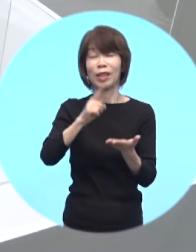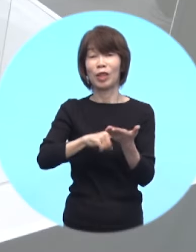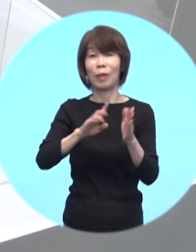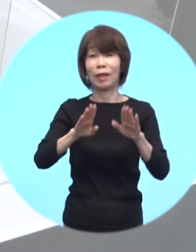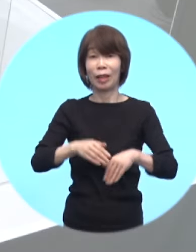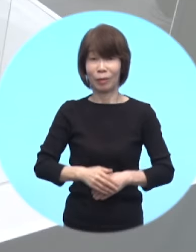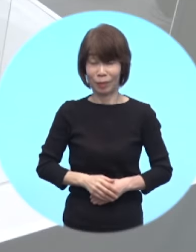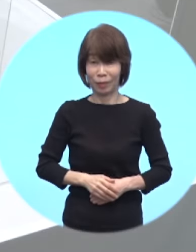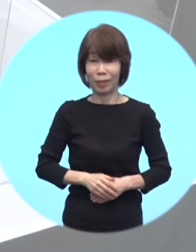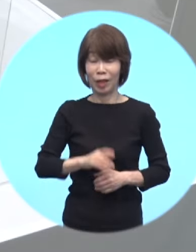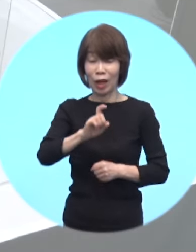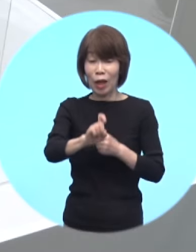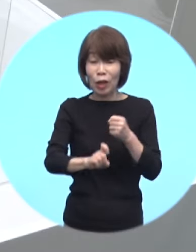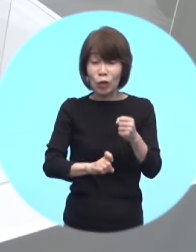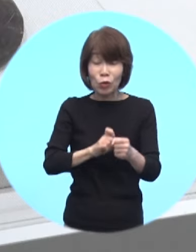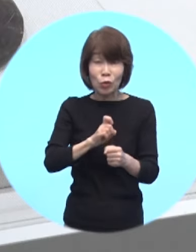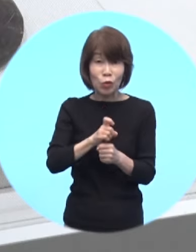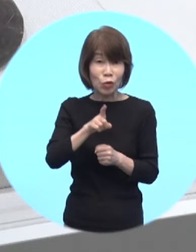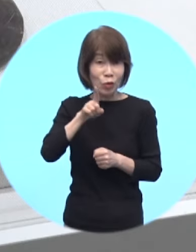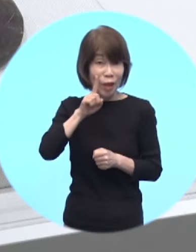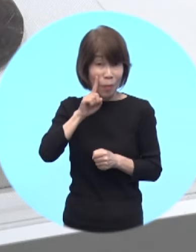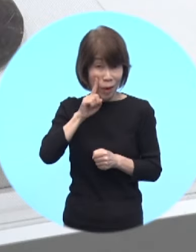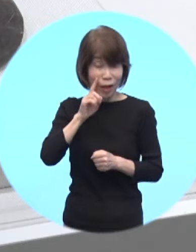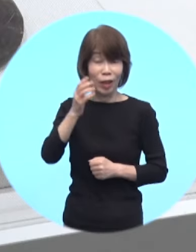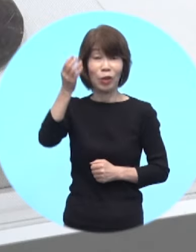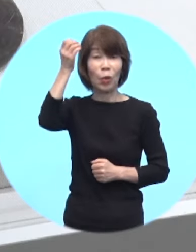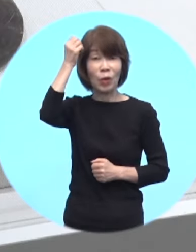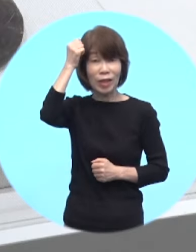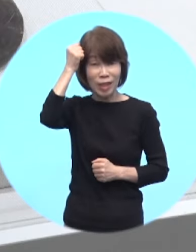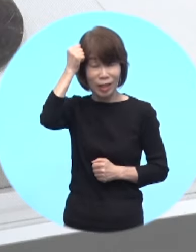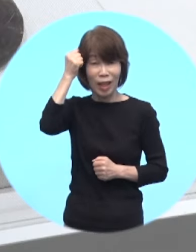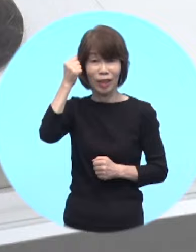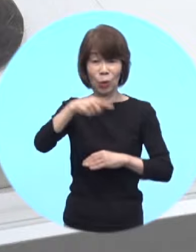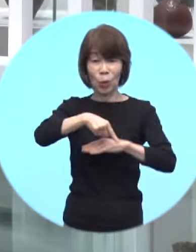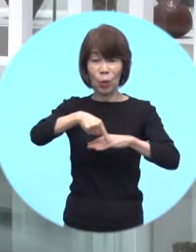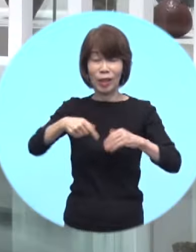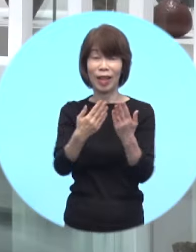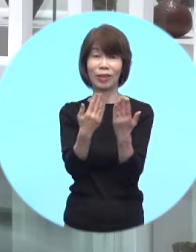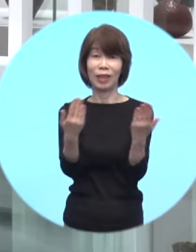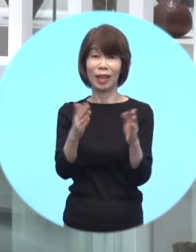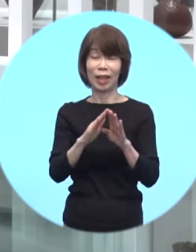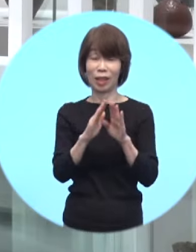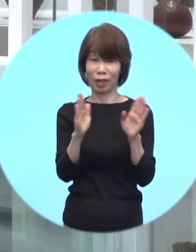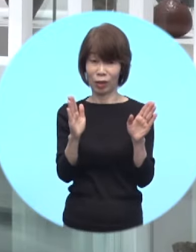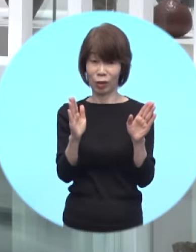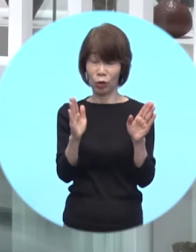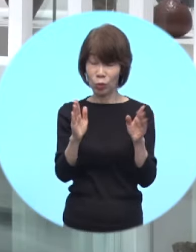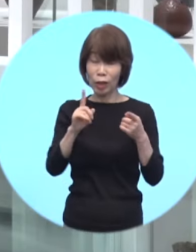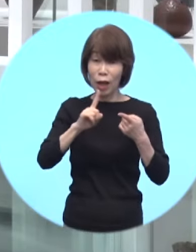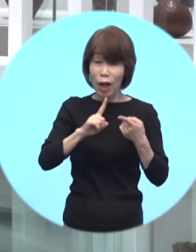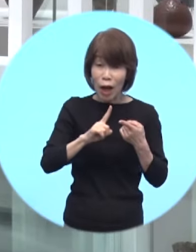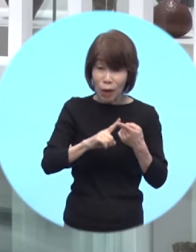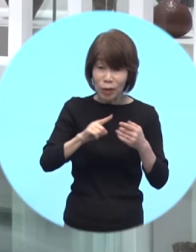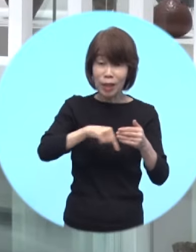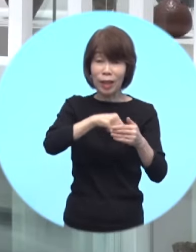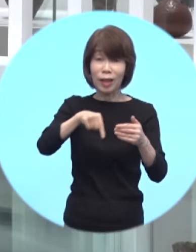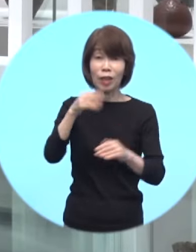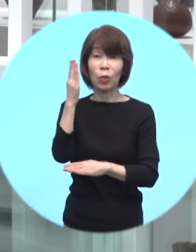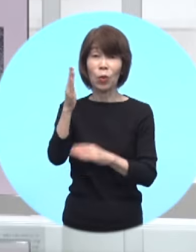年迎えたということで、それを記念する企画展となってるんですが、それに合わせた内容の講演会を開催する予定をしております